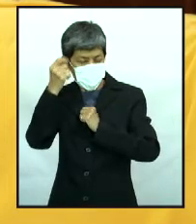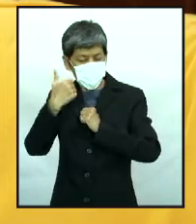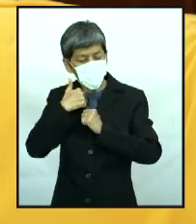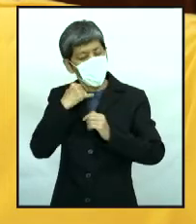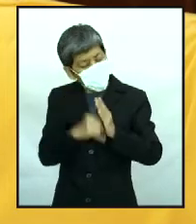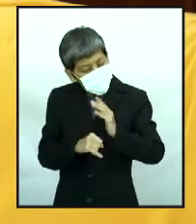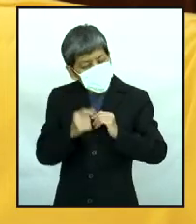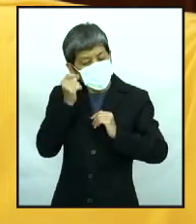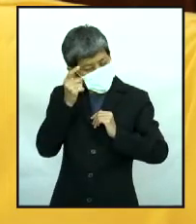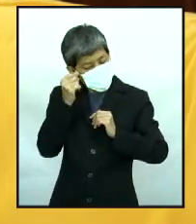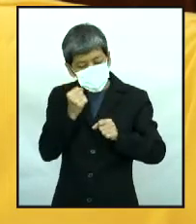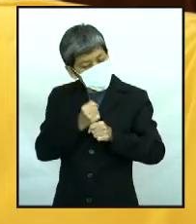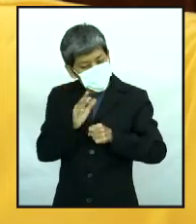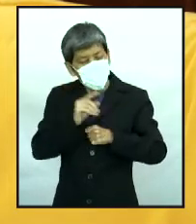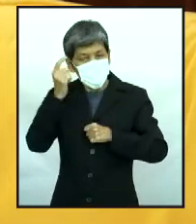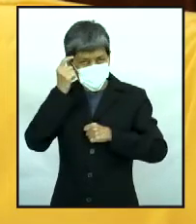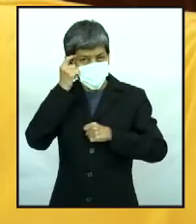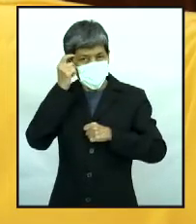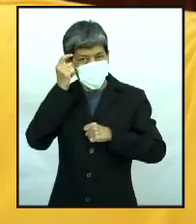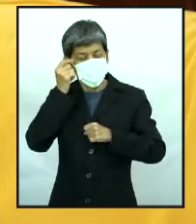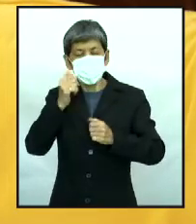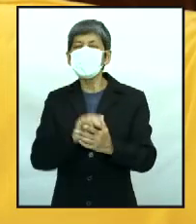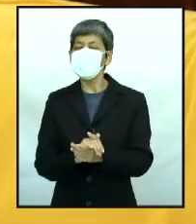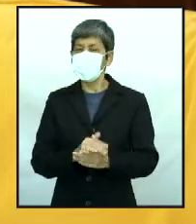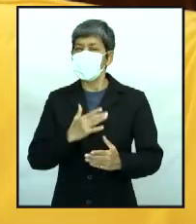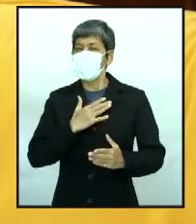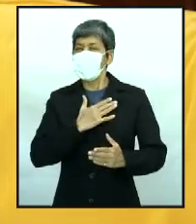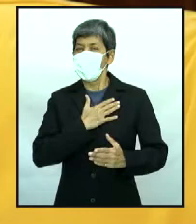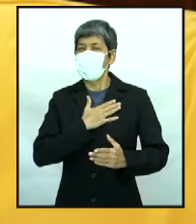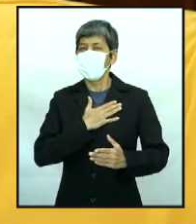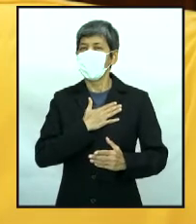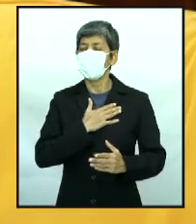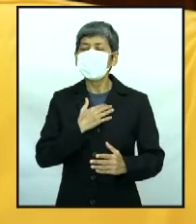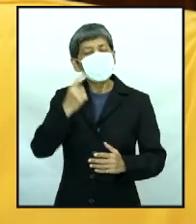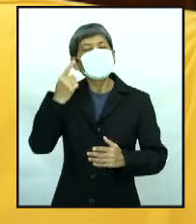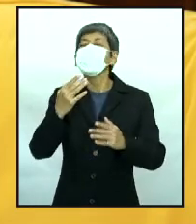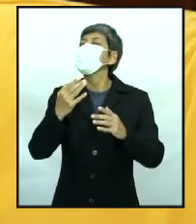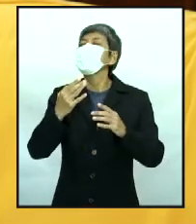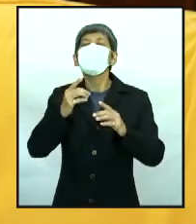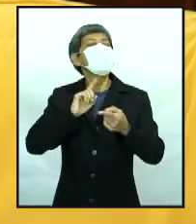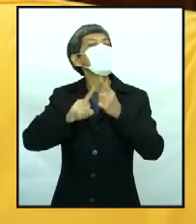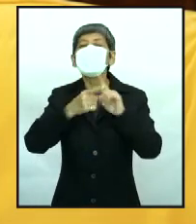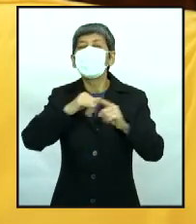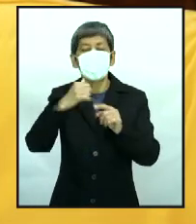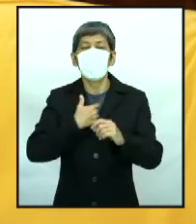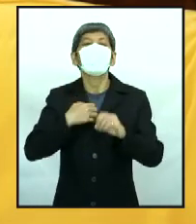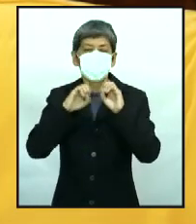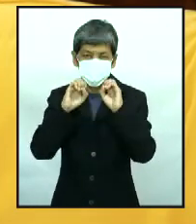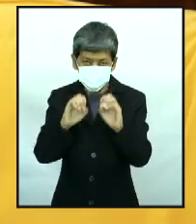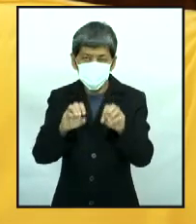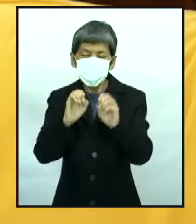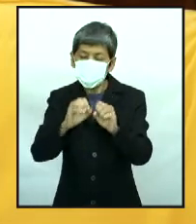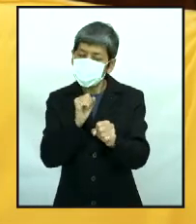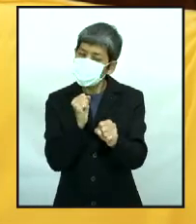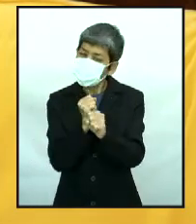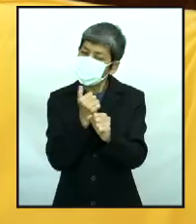อันนี้เขาผิดนะเขาไม่ควรทำก็จริงๆก็คือเป็นเพื่อนแล้วก็จะบอกจะสอนเขาเรื่องว่าอะไรถู